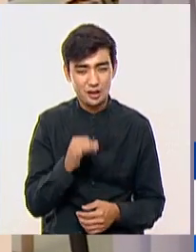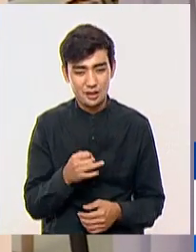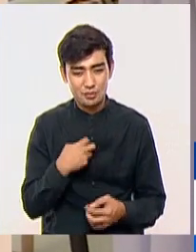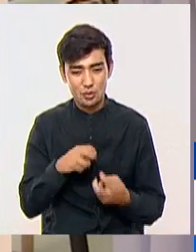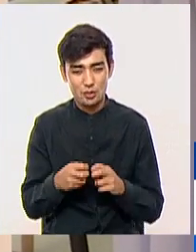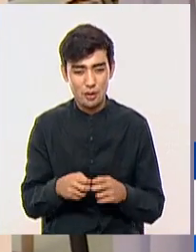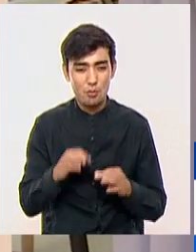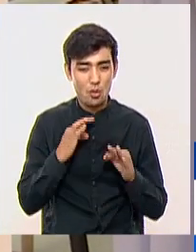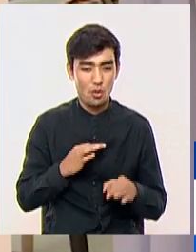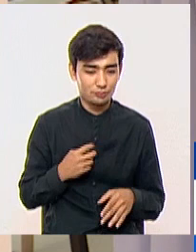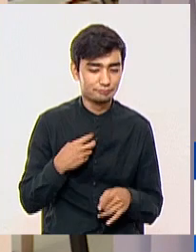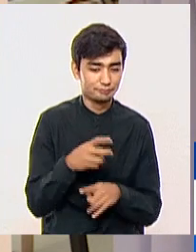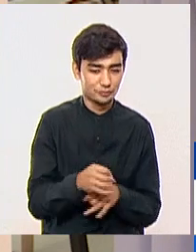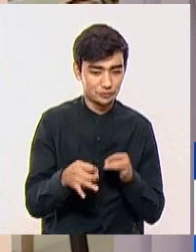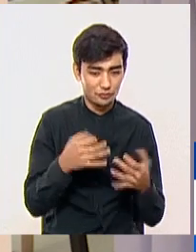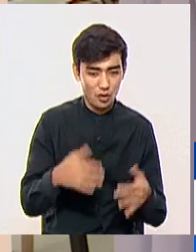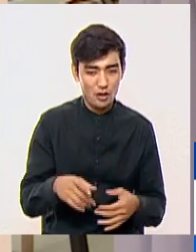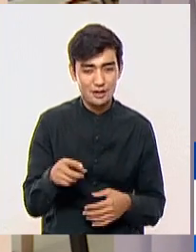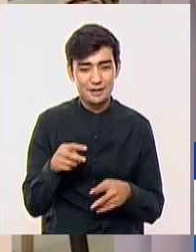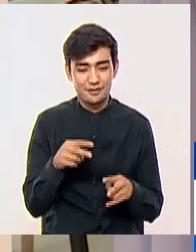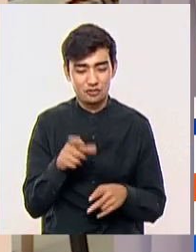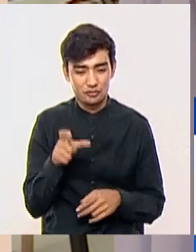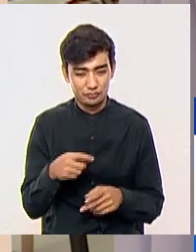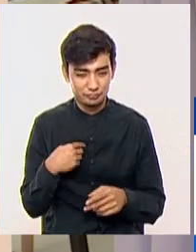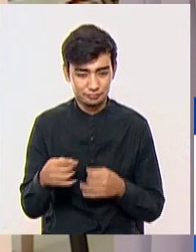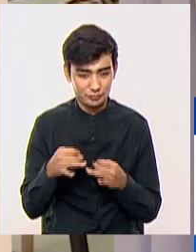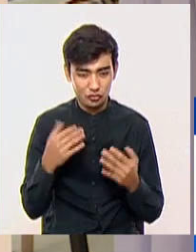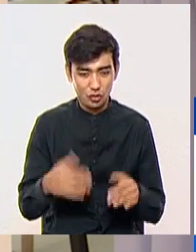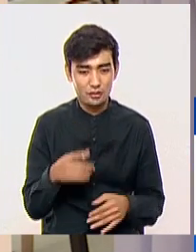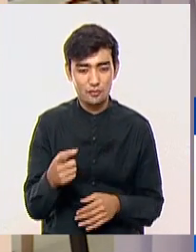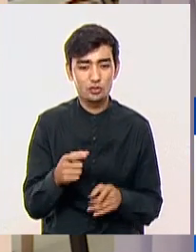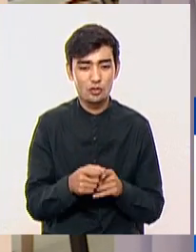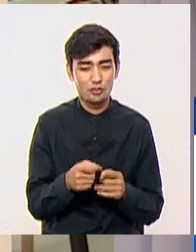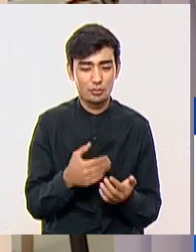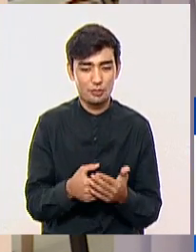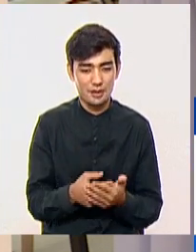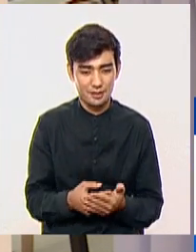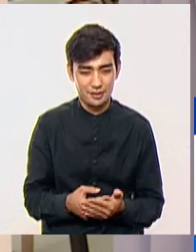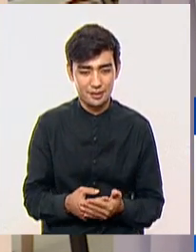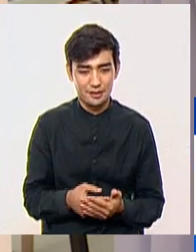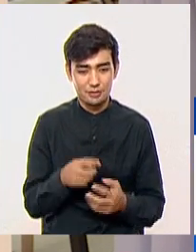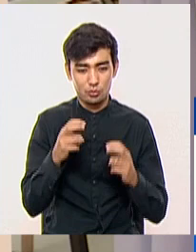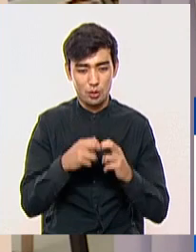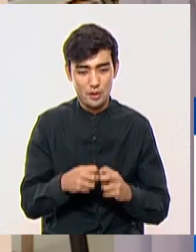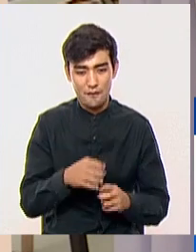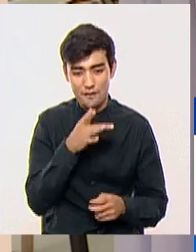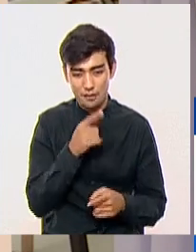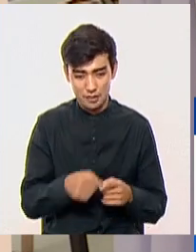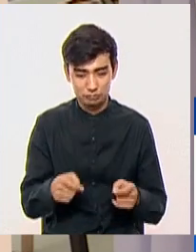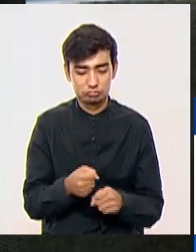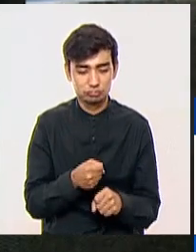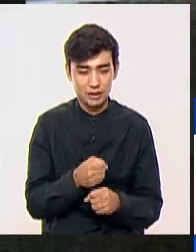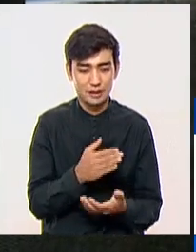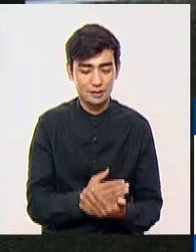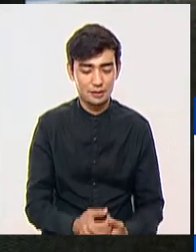Келіп прокурормен сөйлестім, қасында тергеушімен сөйлестім. Тергеушілердің айтуы бойынша тергеу іс амалдары жүрүлүп